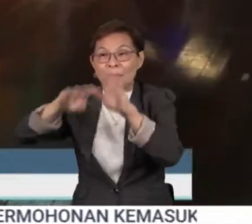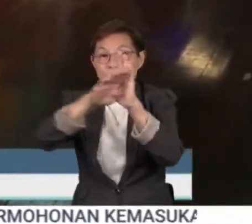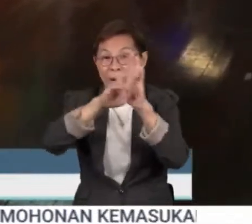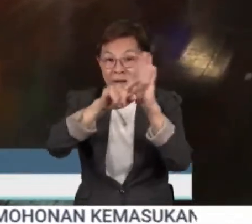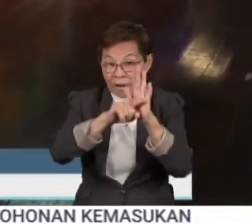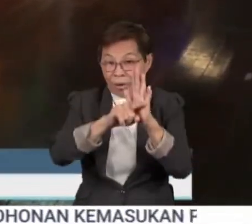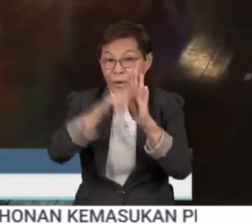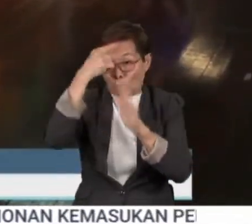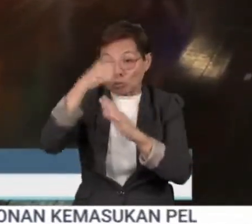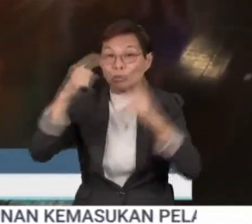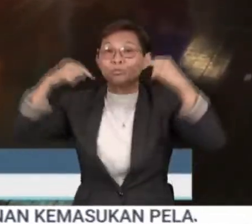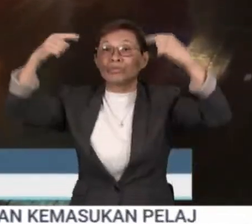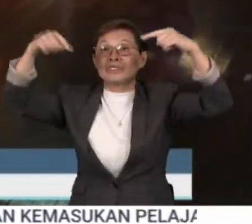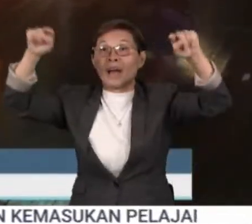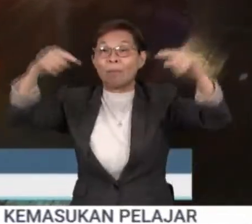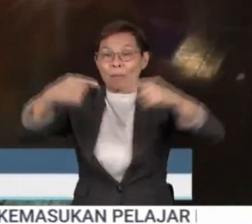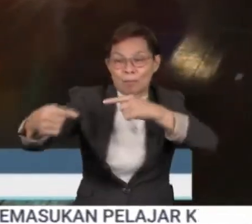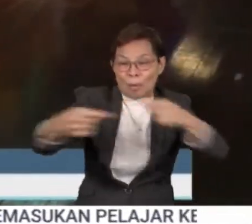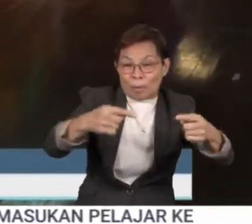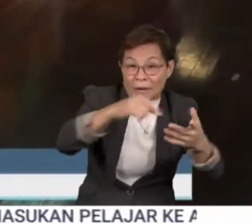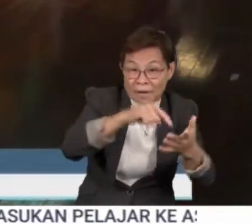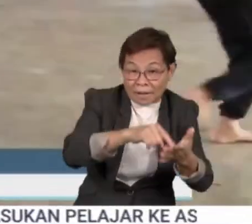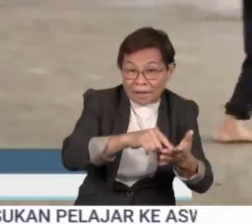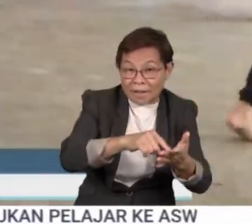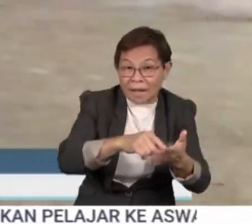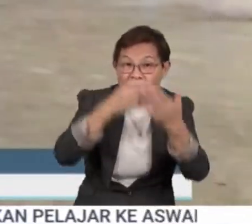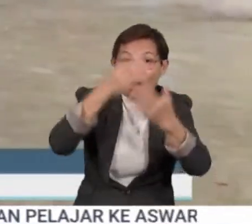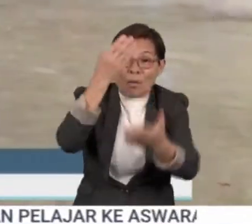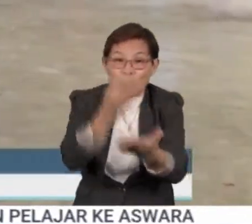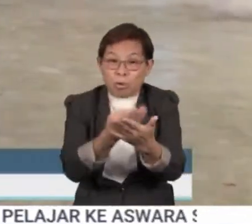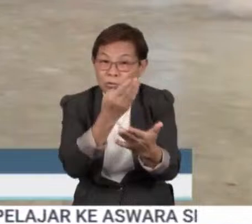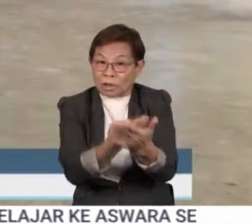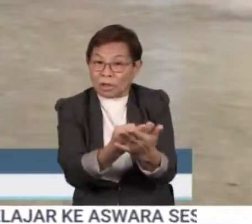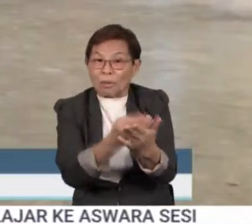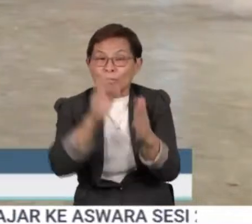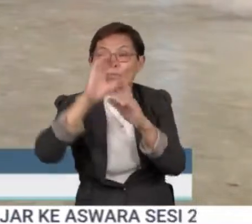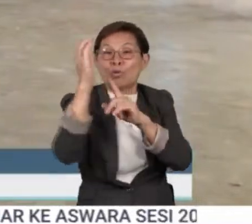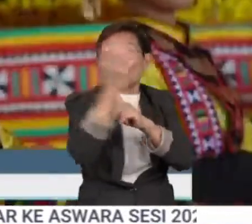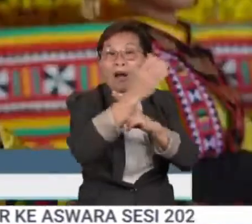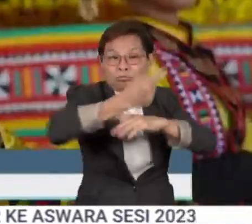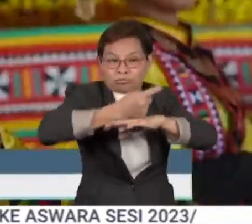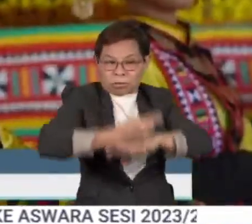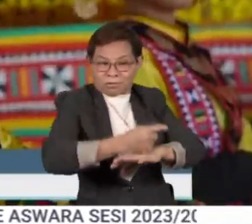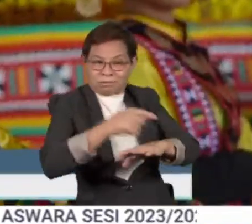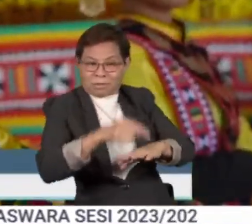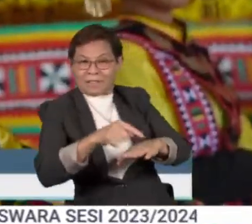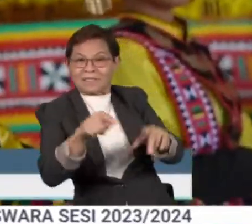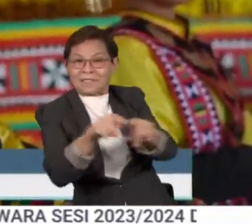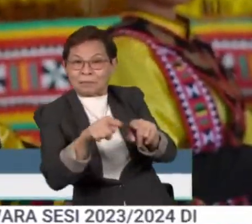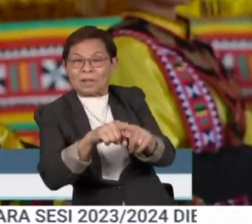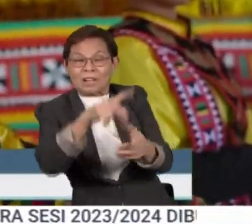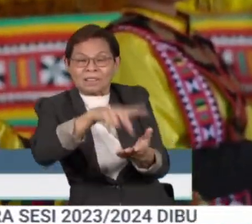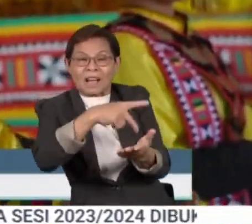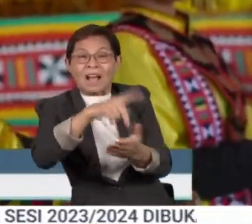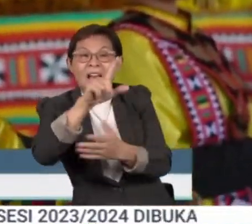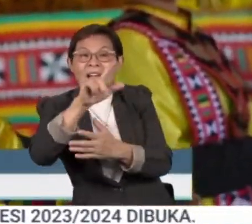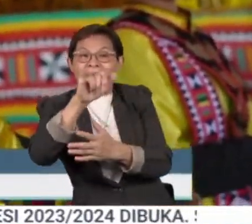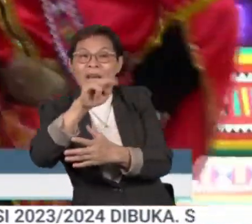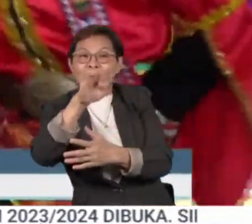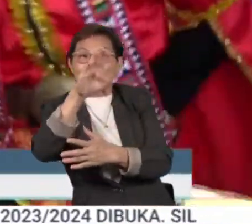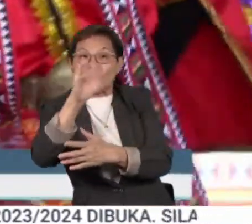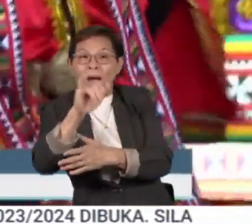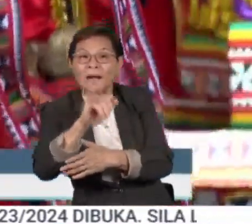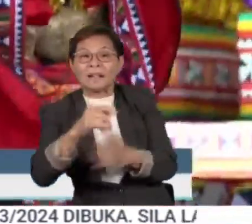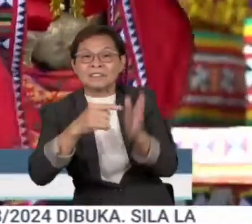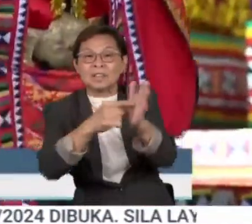belakang untuk menjayakan pertandingan ini, membuktikan budaya tradisi seperti tarian limbai,